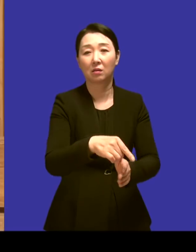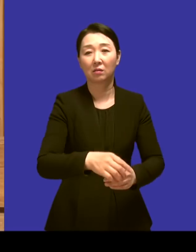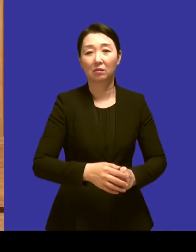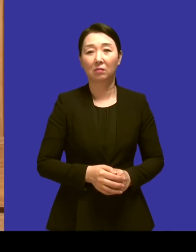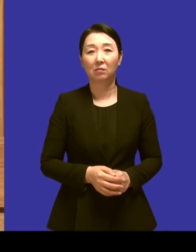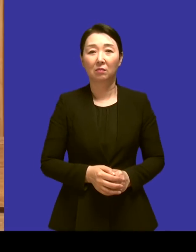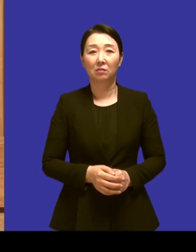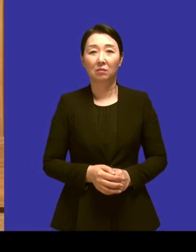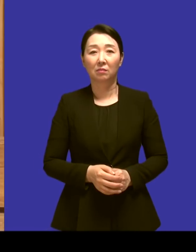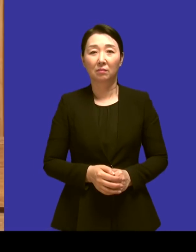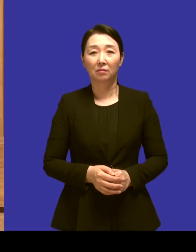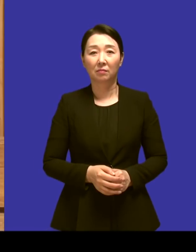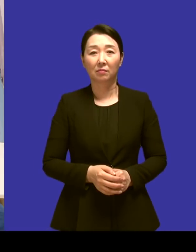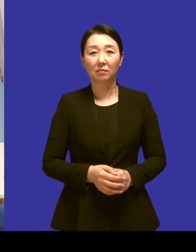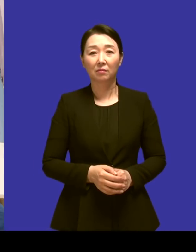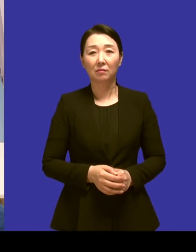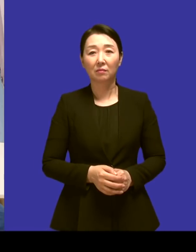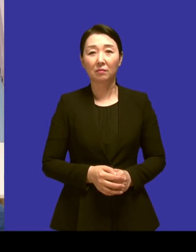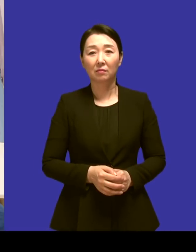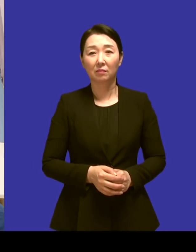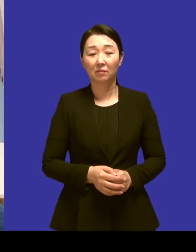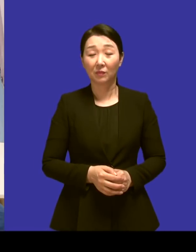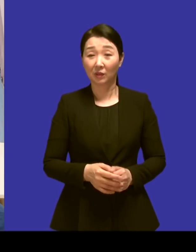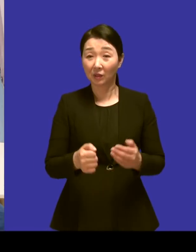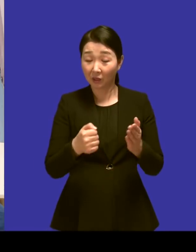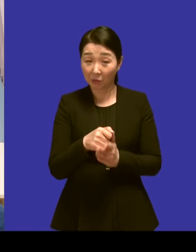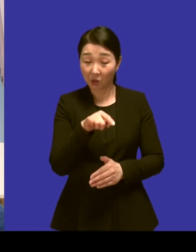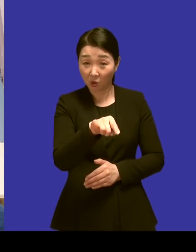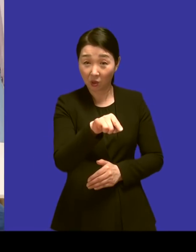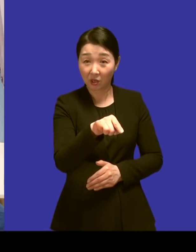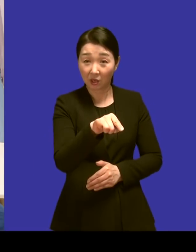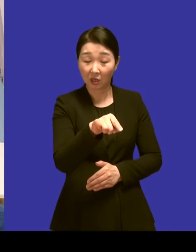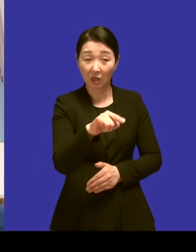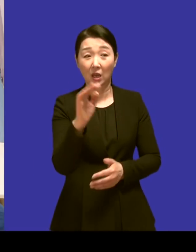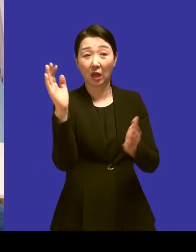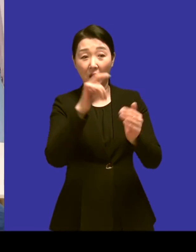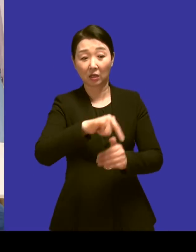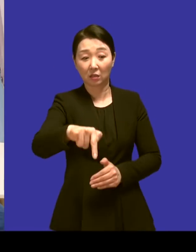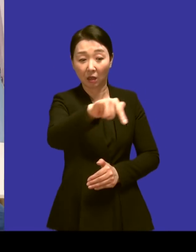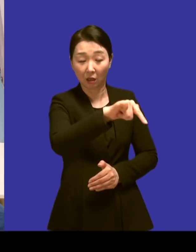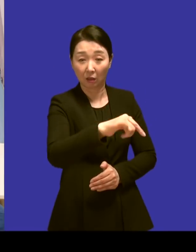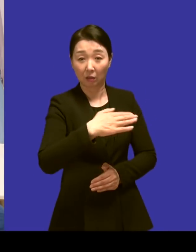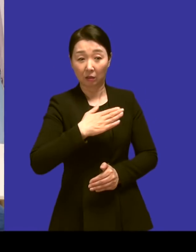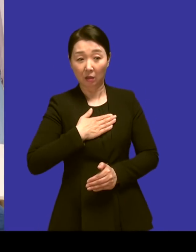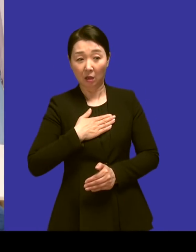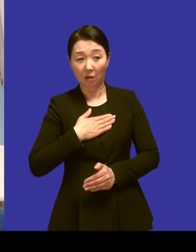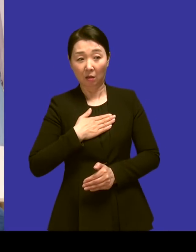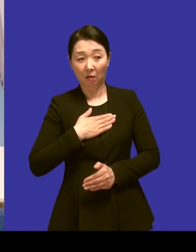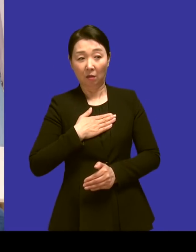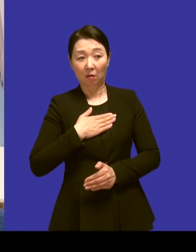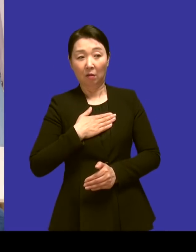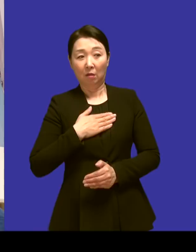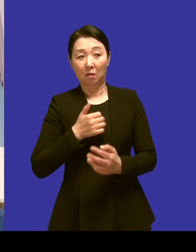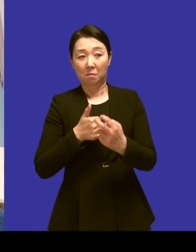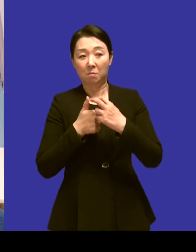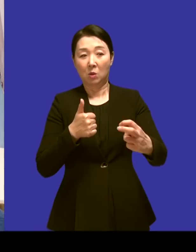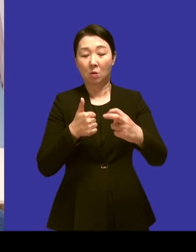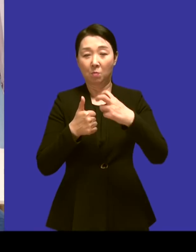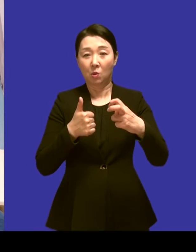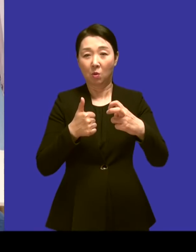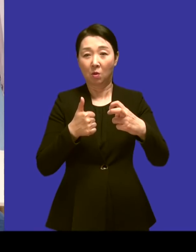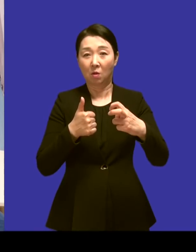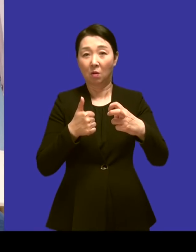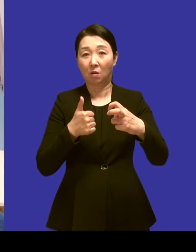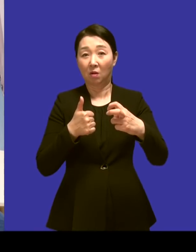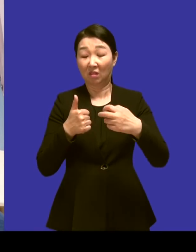네. 그래요? 예, 근데 그러면서 거기에 있었던 이제 학급의 아이들이 이제 저를 안 좋게 보기 시작하고 저를 이제 뒤로